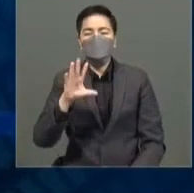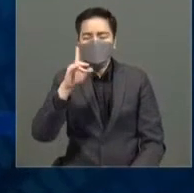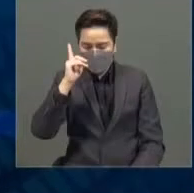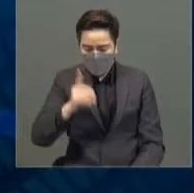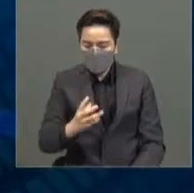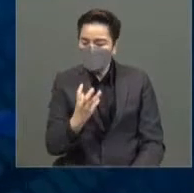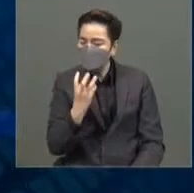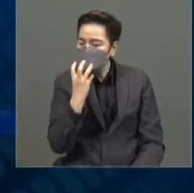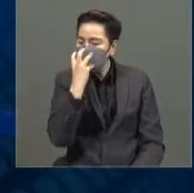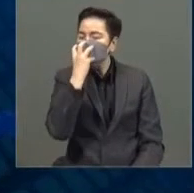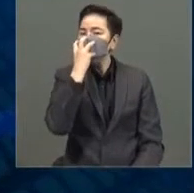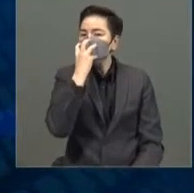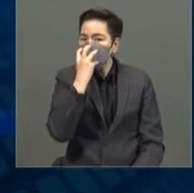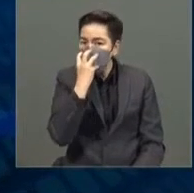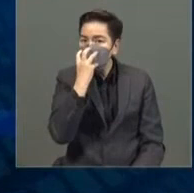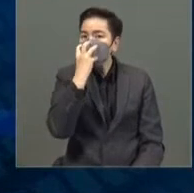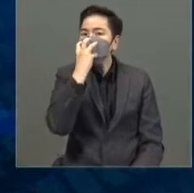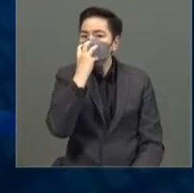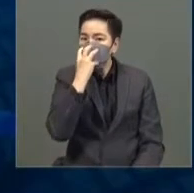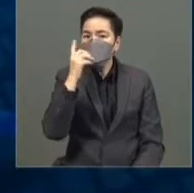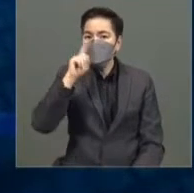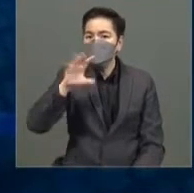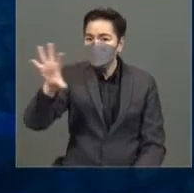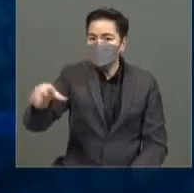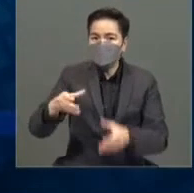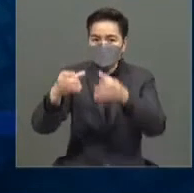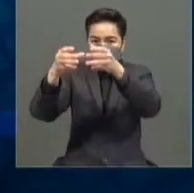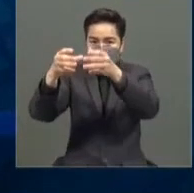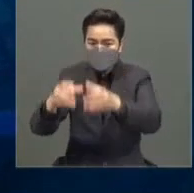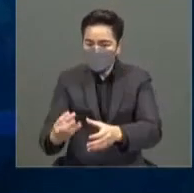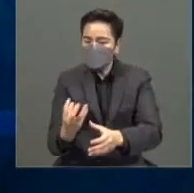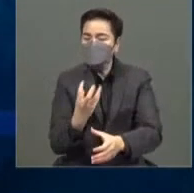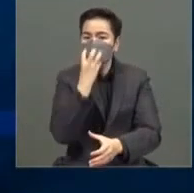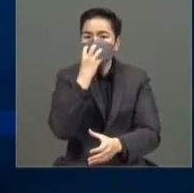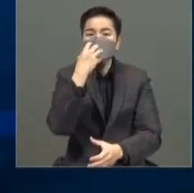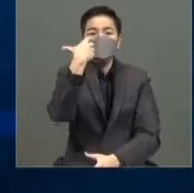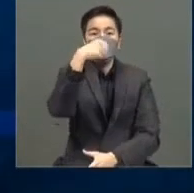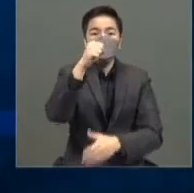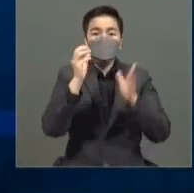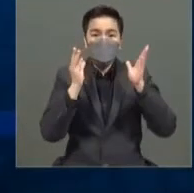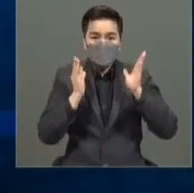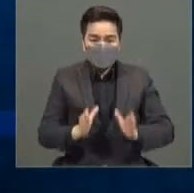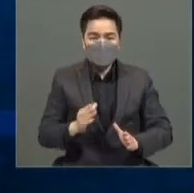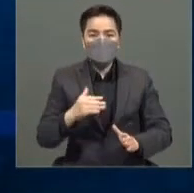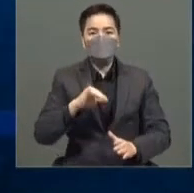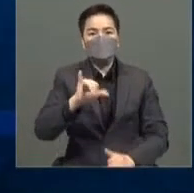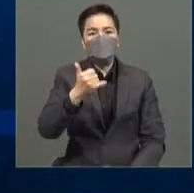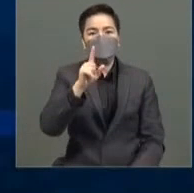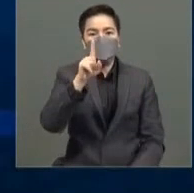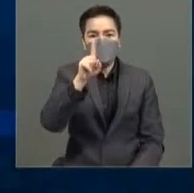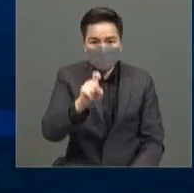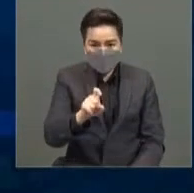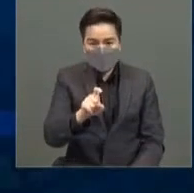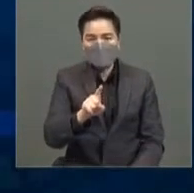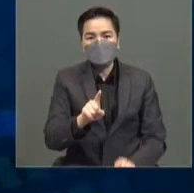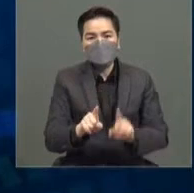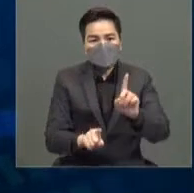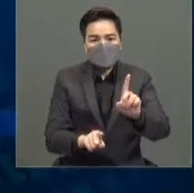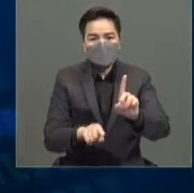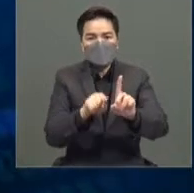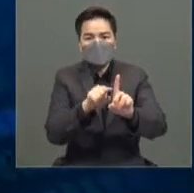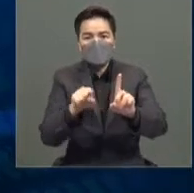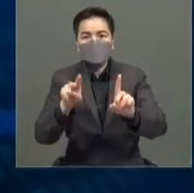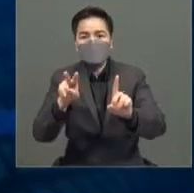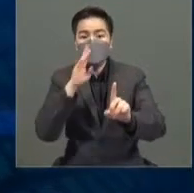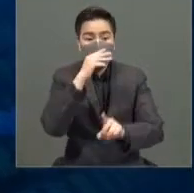ช้เครื่องช่วยหายใจและผู้ที่ใช้เครื่องช่วยหายใจทุกๆ10คนจะมีรายงานผู้เสียชีวิตอยู่ที่ 1-2 คน